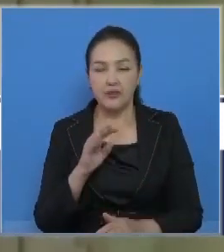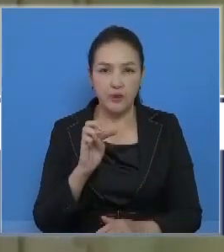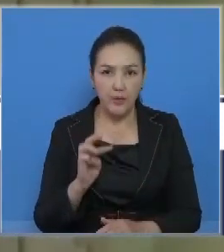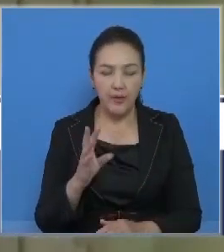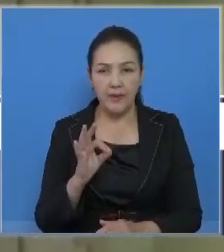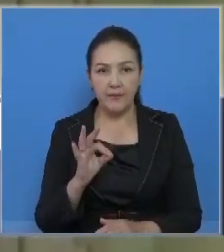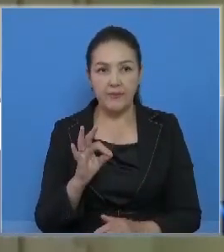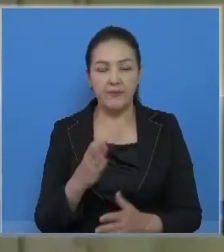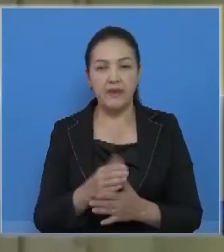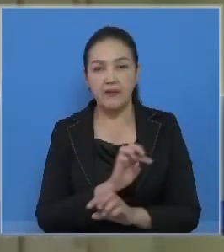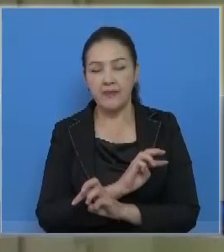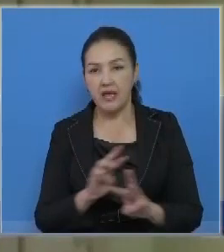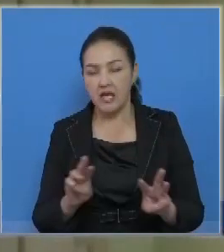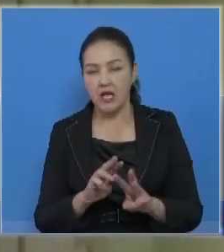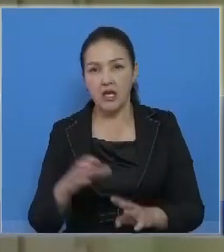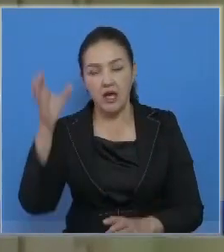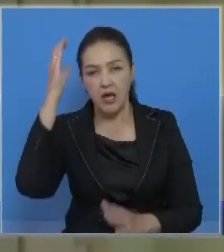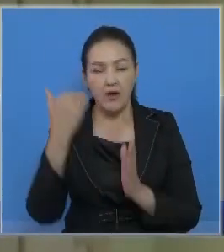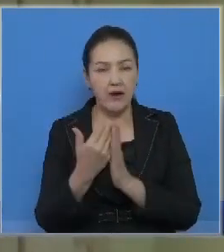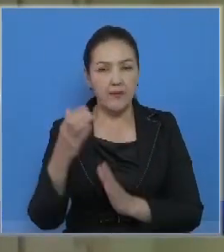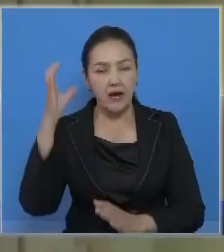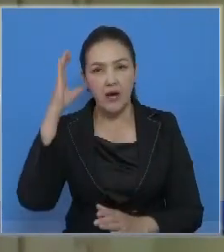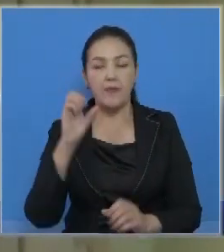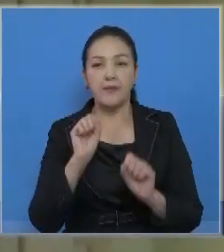есть Министерство науки и высшего образования дает